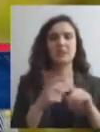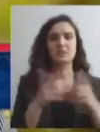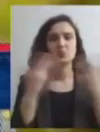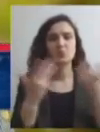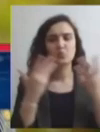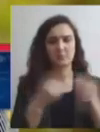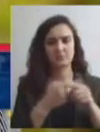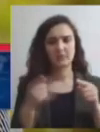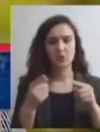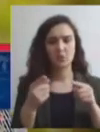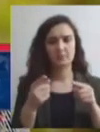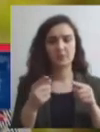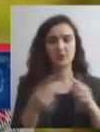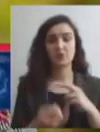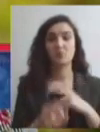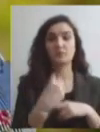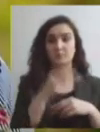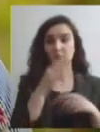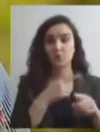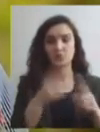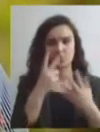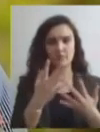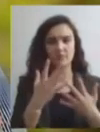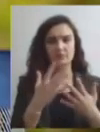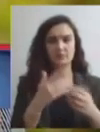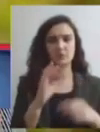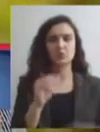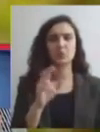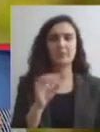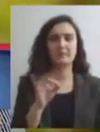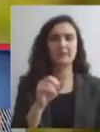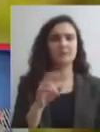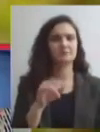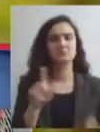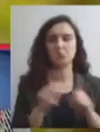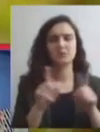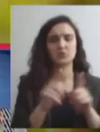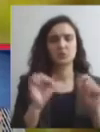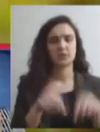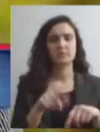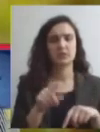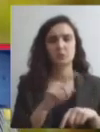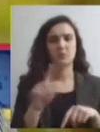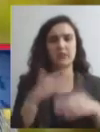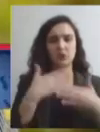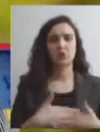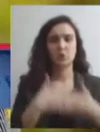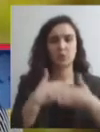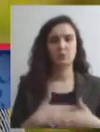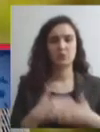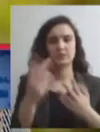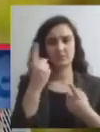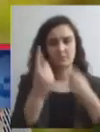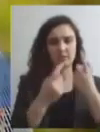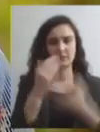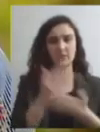მიმდინარეობა. შემოსვლის პერიოდში თუ გამოიხატება სუფებრილიტეტი, მიუხედავად იმისა, რომ შესაძლებელია რადიოლოგიური მონაცემებით გამოიხატოს